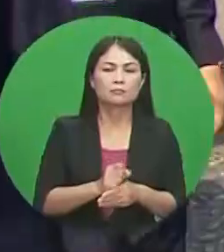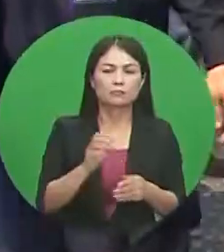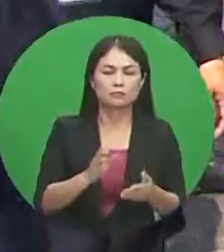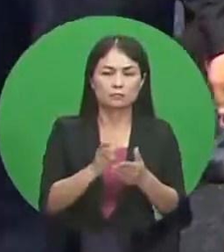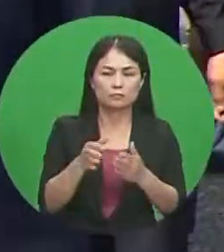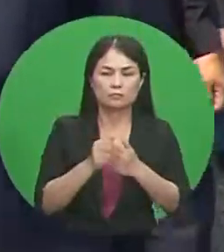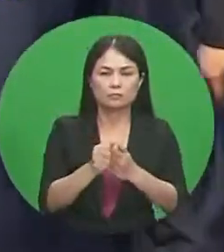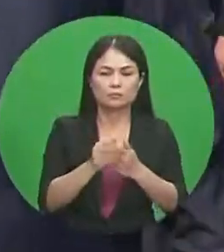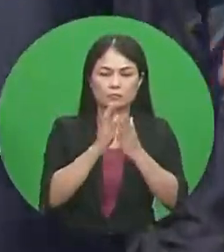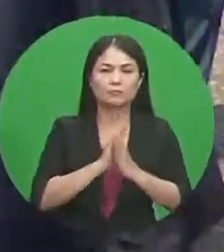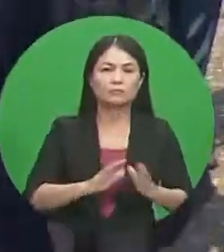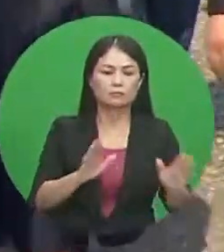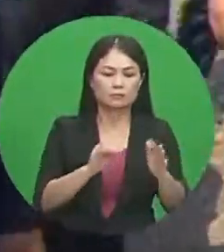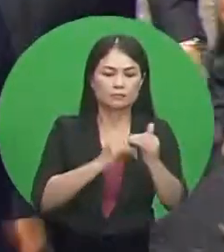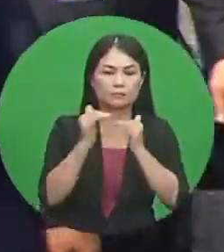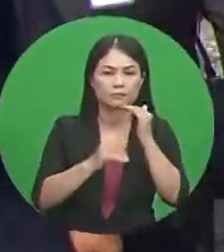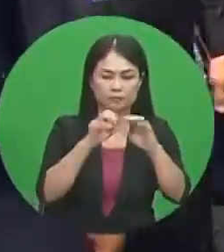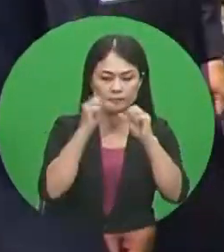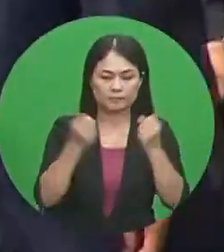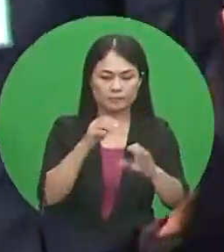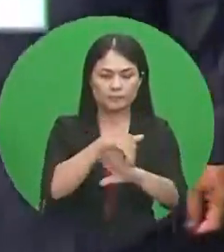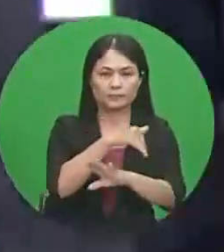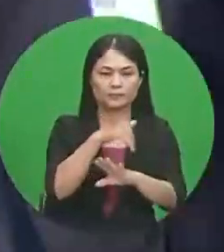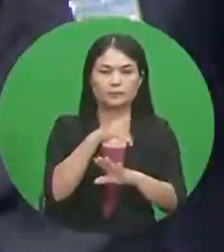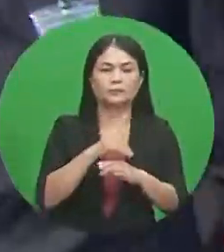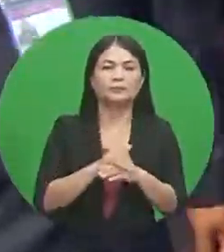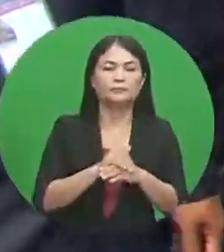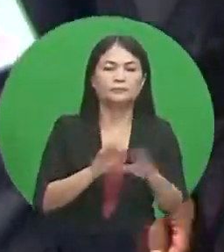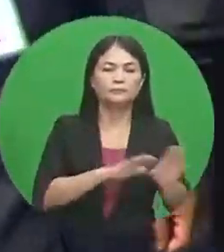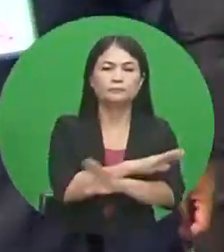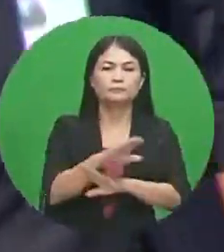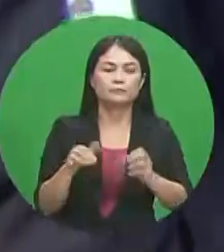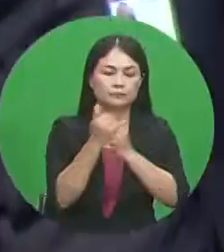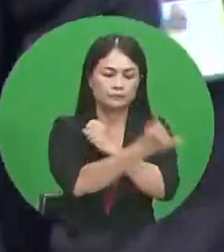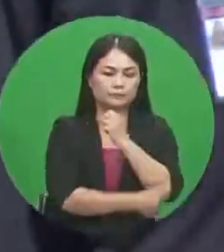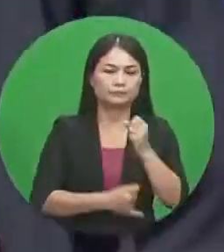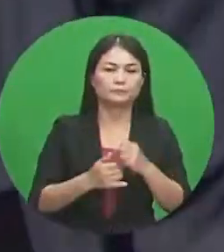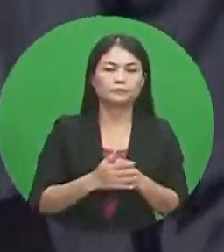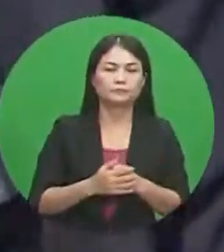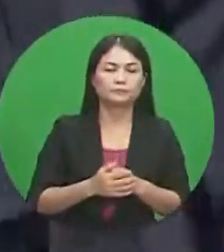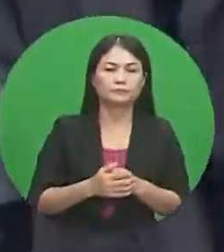ន្តិភាពនិងការអភិវឌ្ឍសង្គមសេដ្ឋកិច្ចពីពេញផ្ទៃប្រទេស។